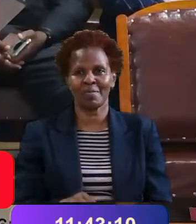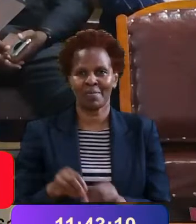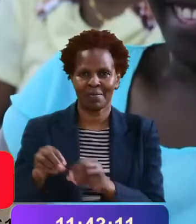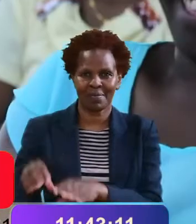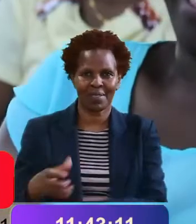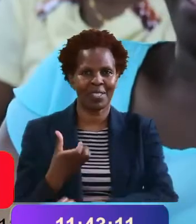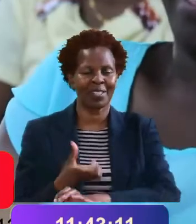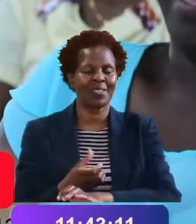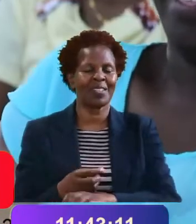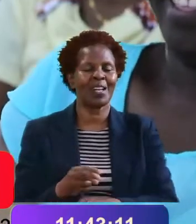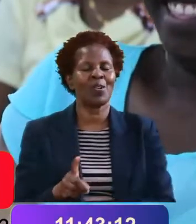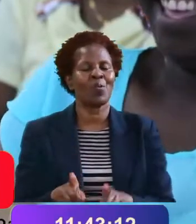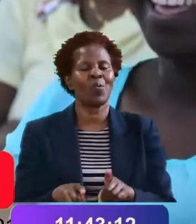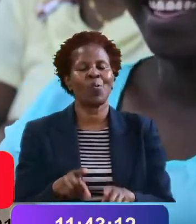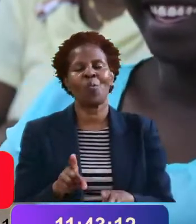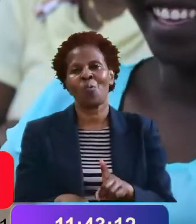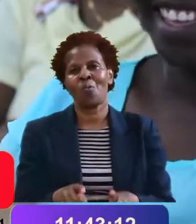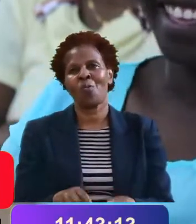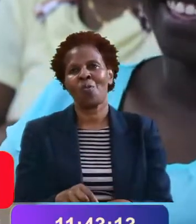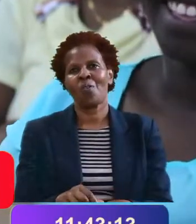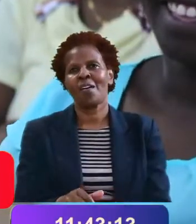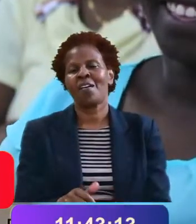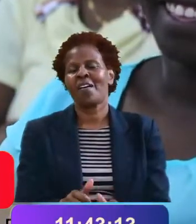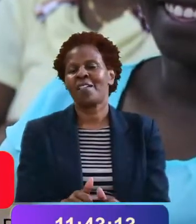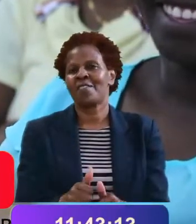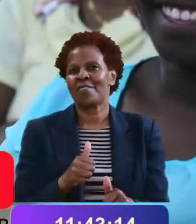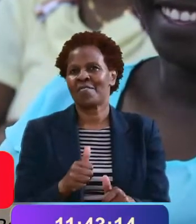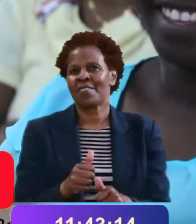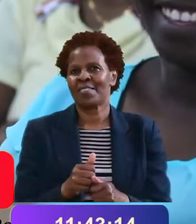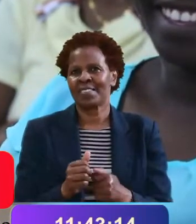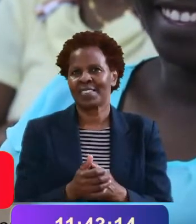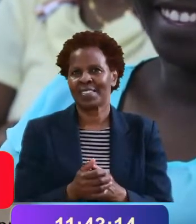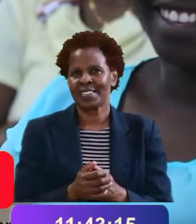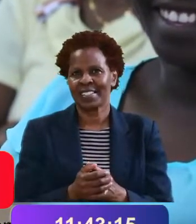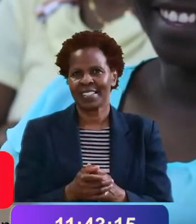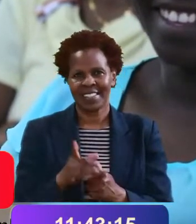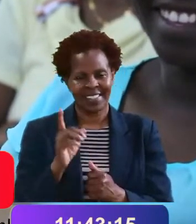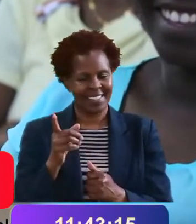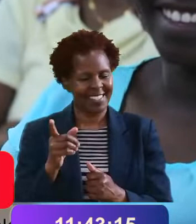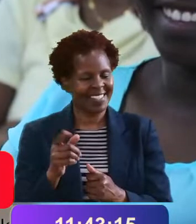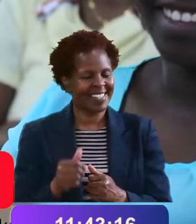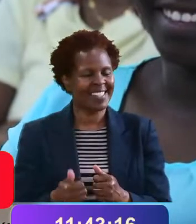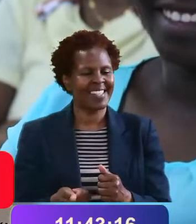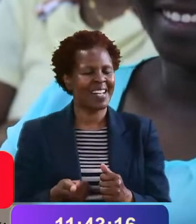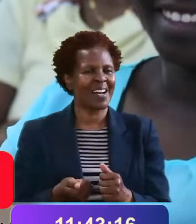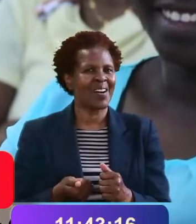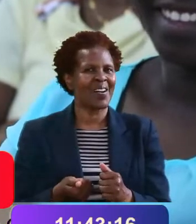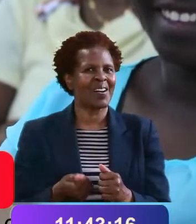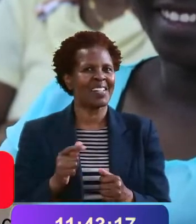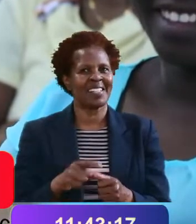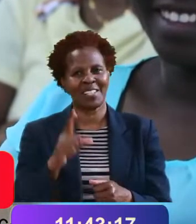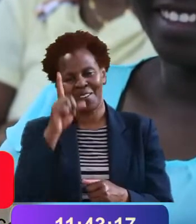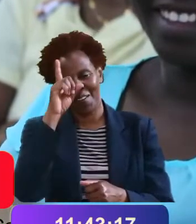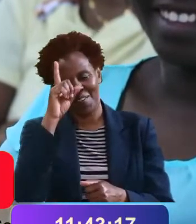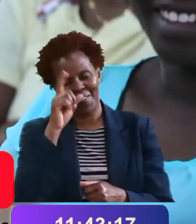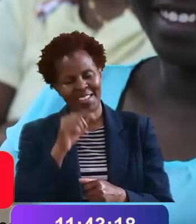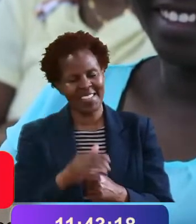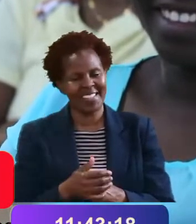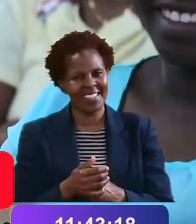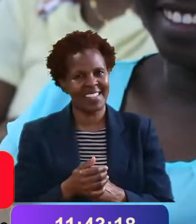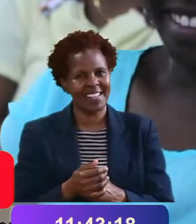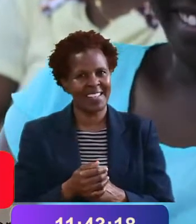anaenda. Kale katoto kanaitwa Joki pale kijiji yetu. DNA yake ni